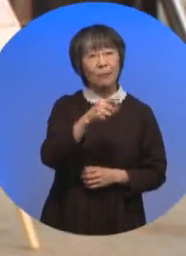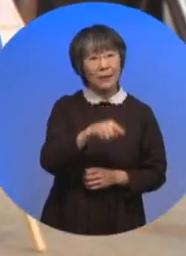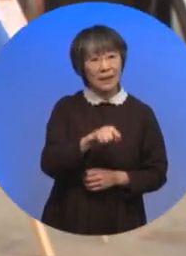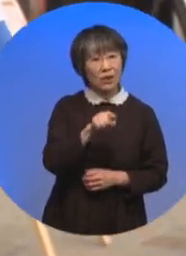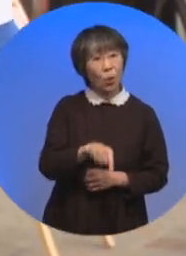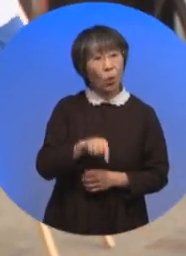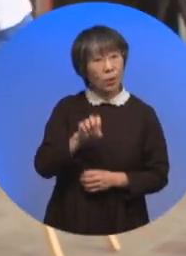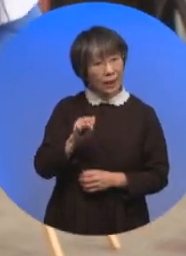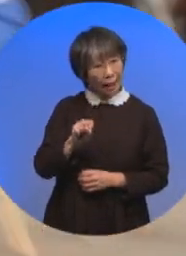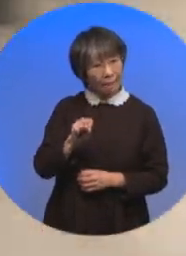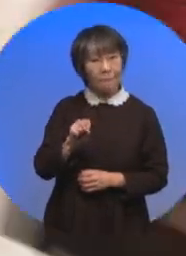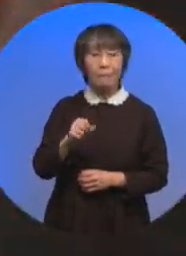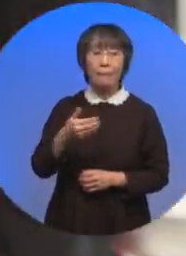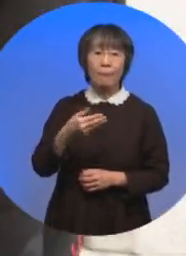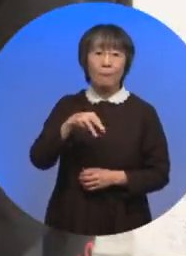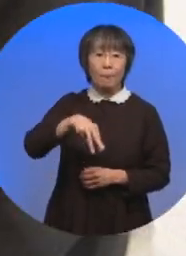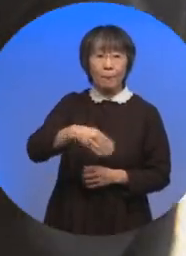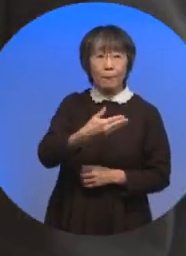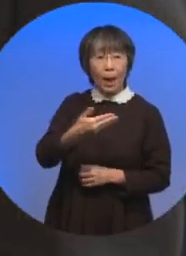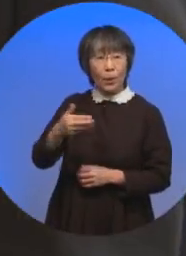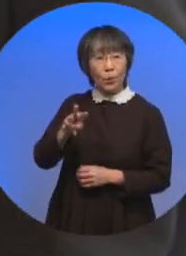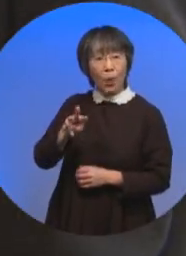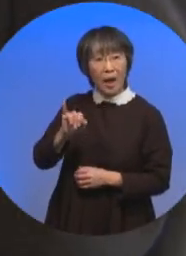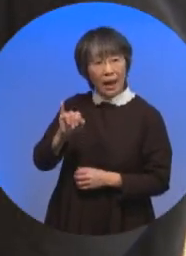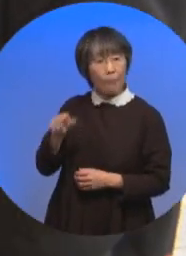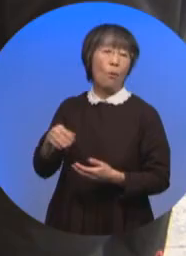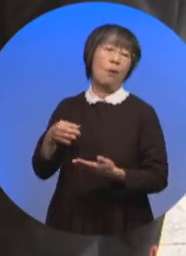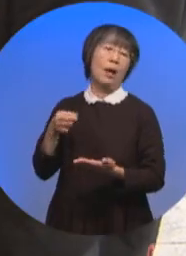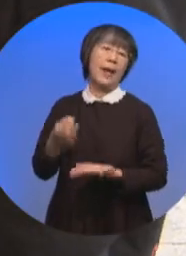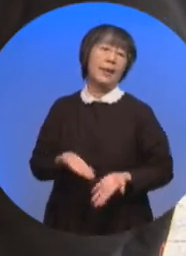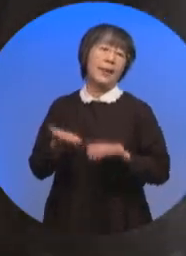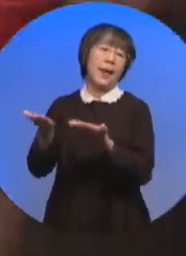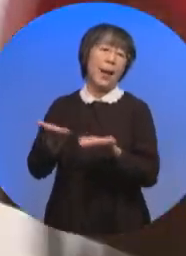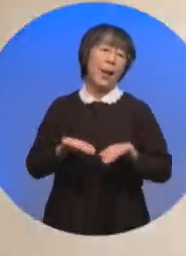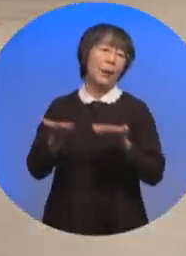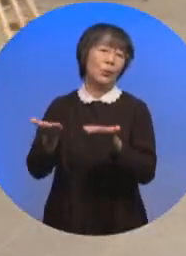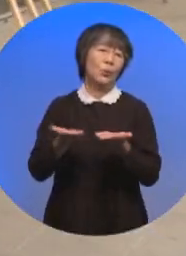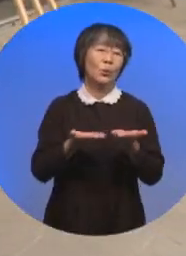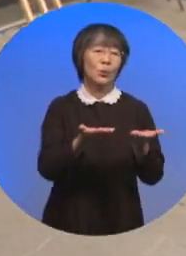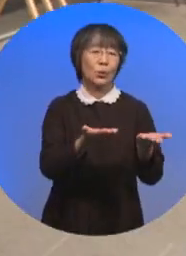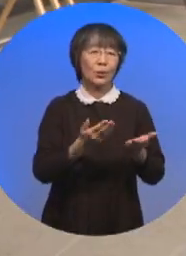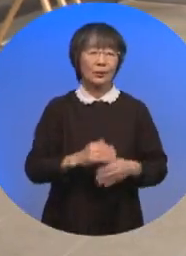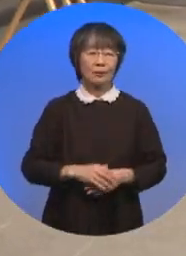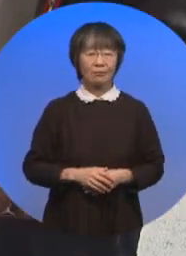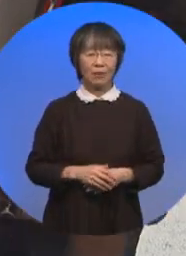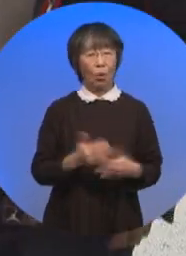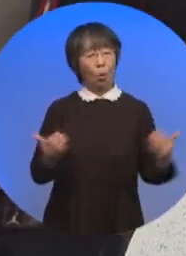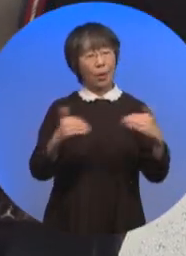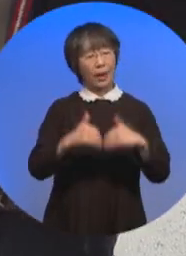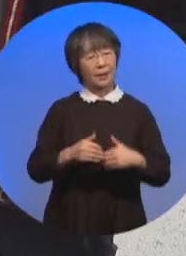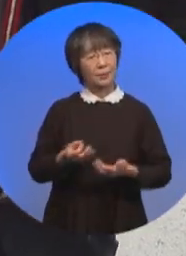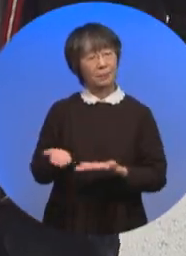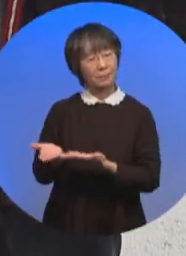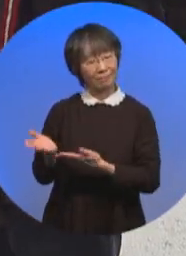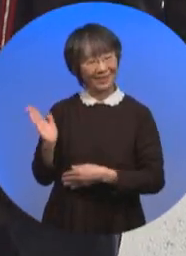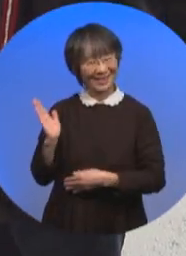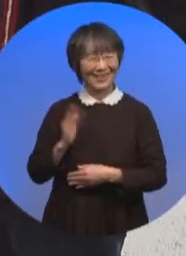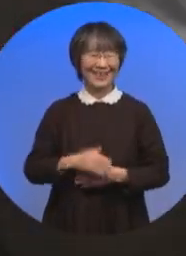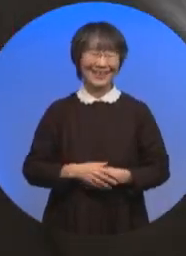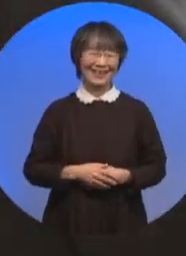マグワイアちっちゃいやろ、それ入らへんやん。 大谷君に買っていこうかな。 誰やそれ。ちょっと待って、田村